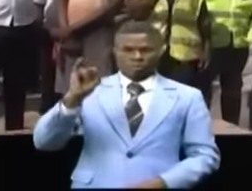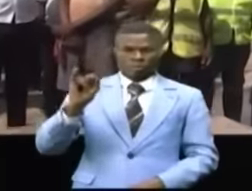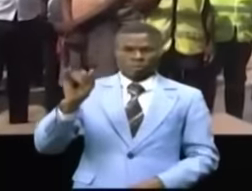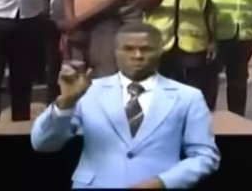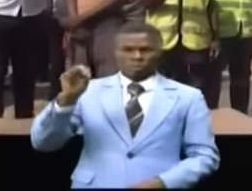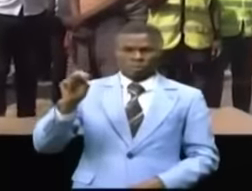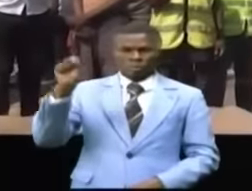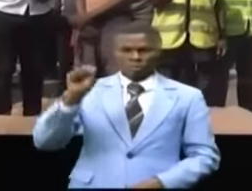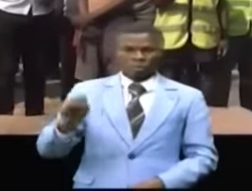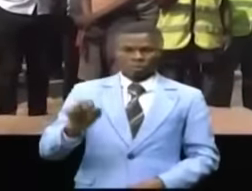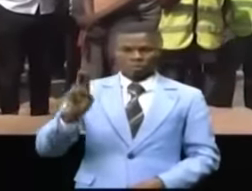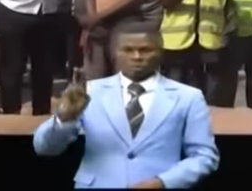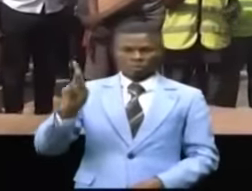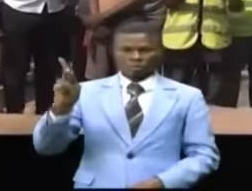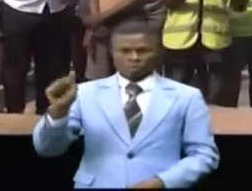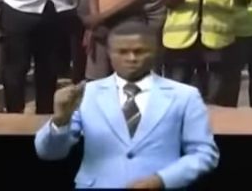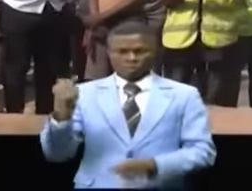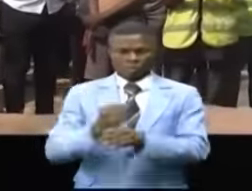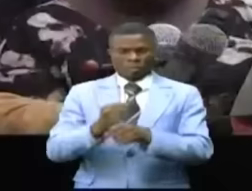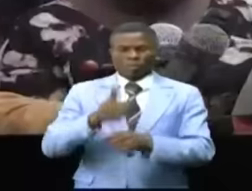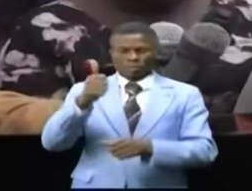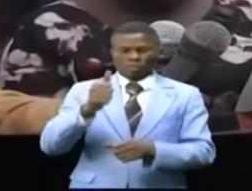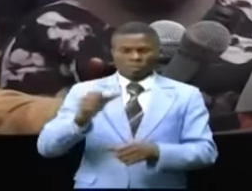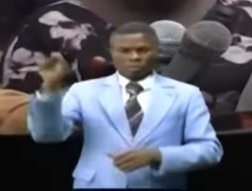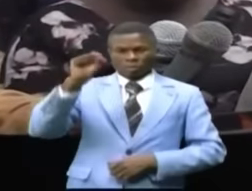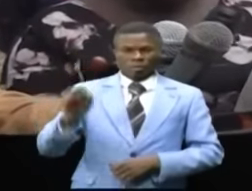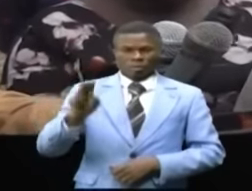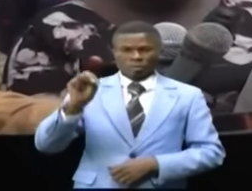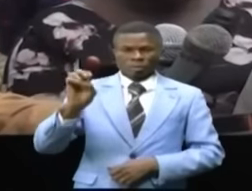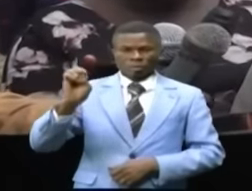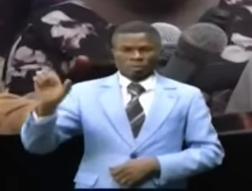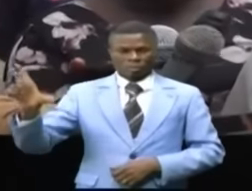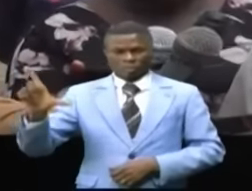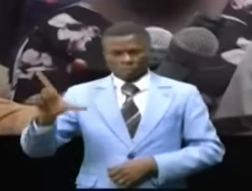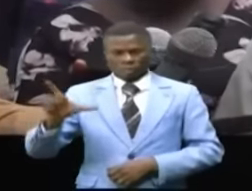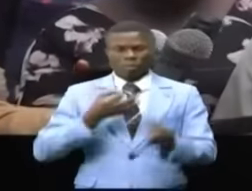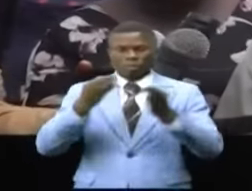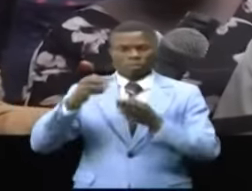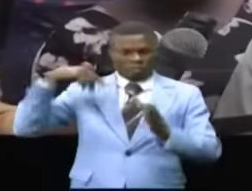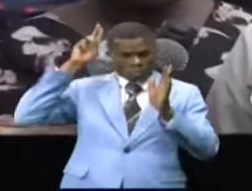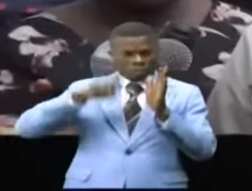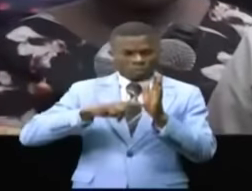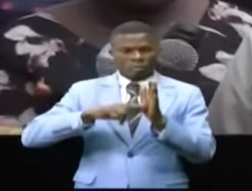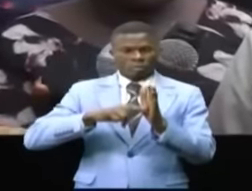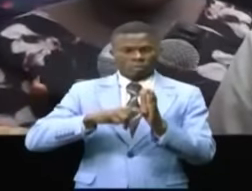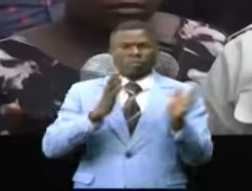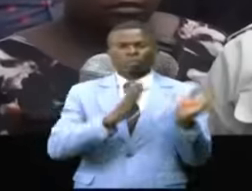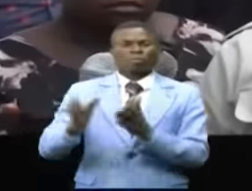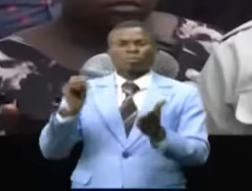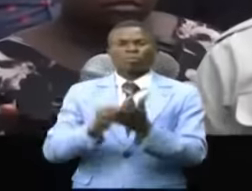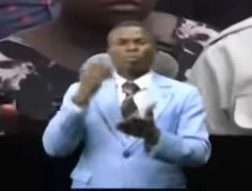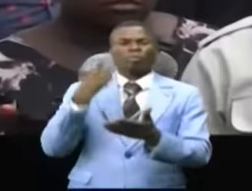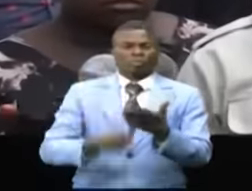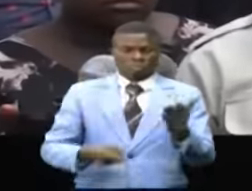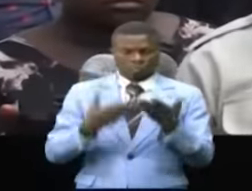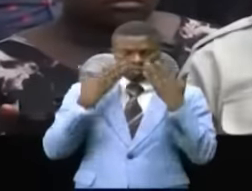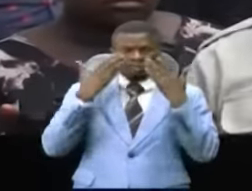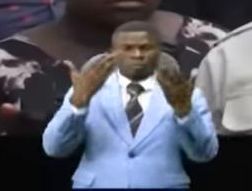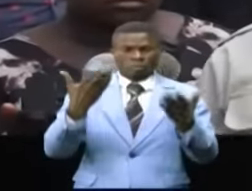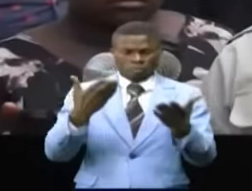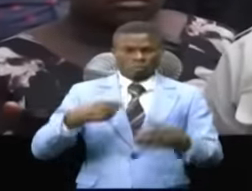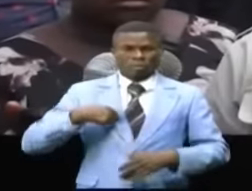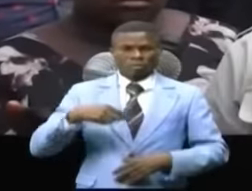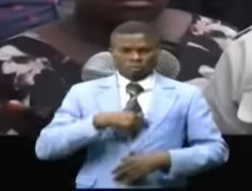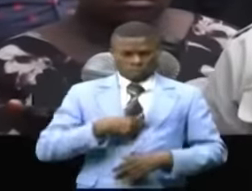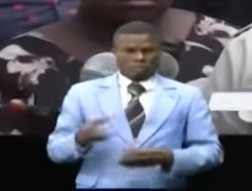travail bien fait. La SNEL doit exprimer auprès du gouvernement ce qu'on doit au moins revoir. Et voilà maintenant qu'on est en